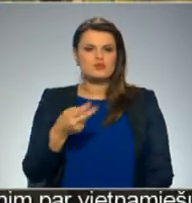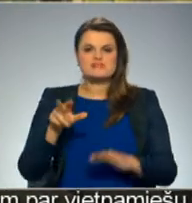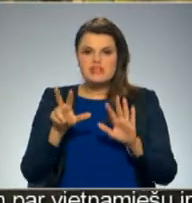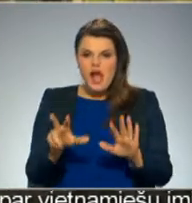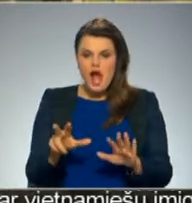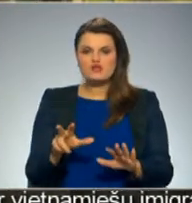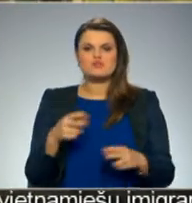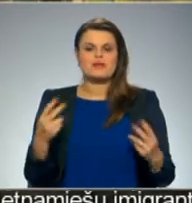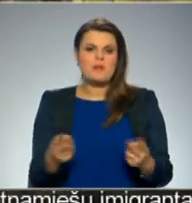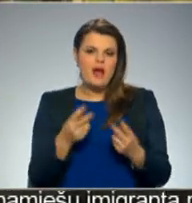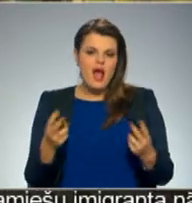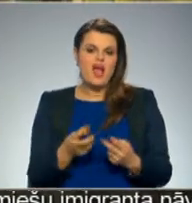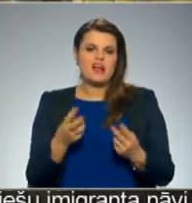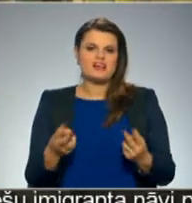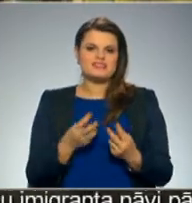28. Parasti